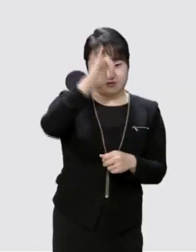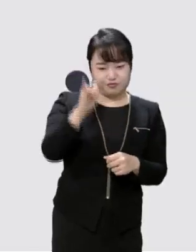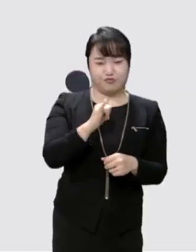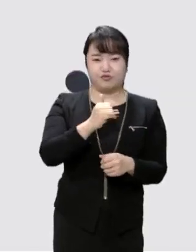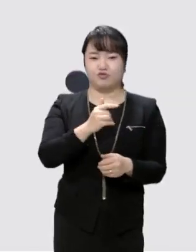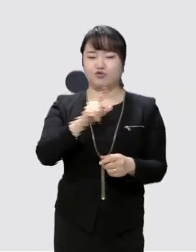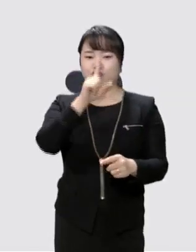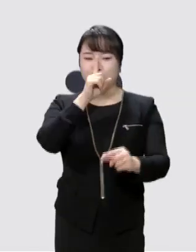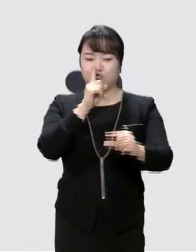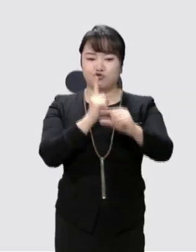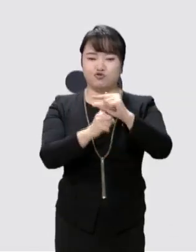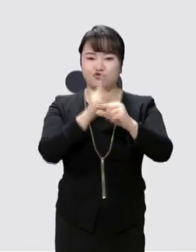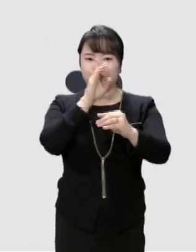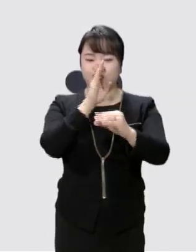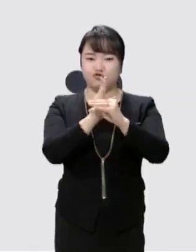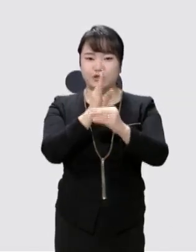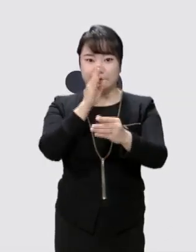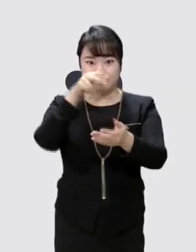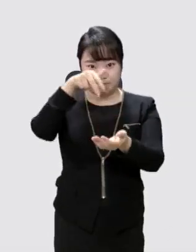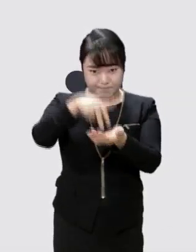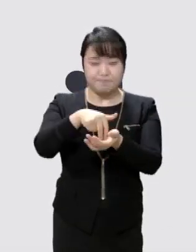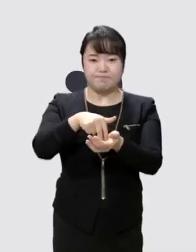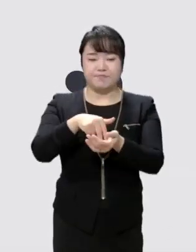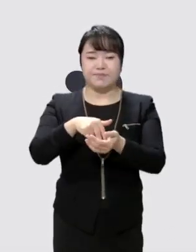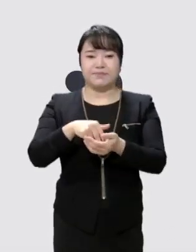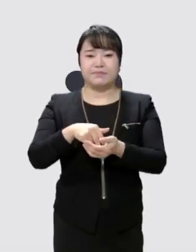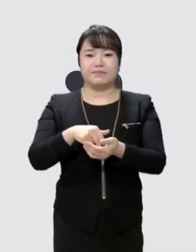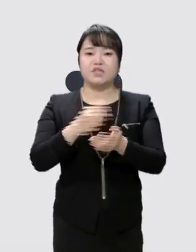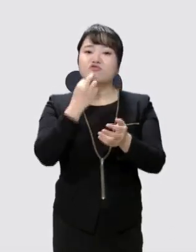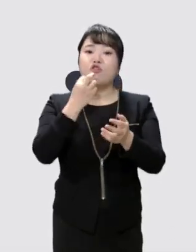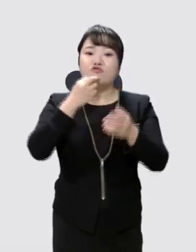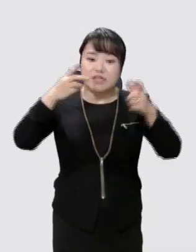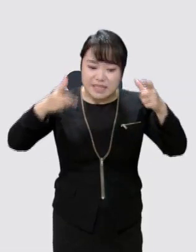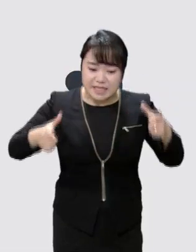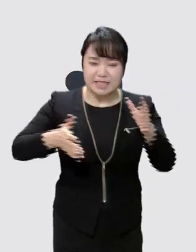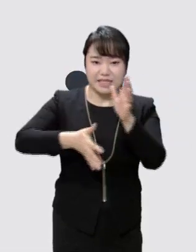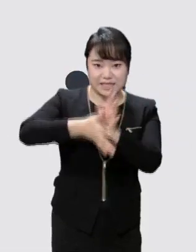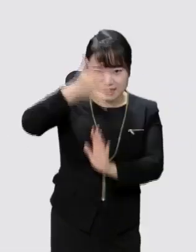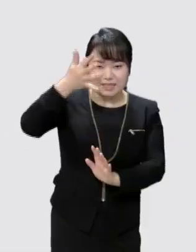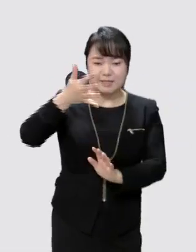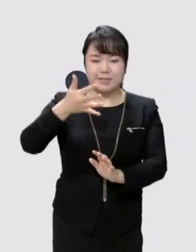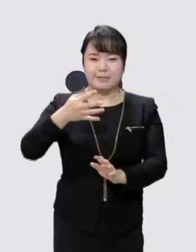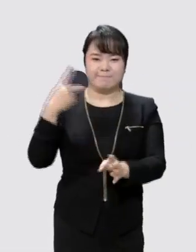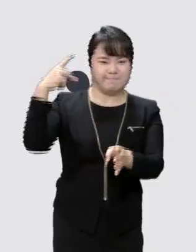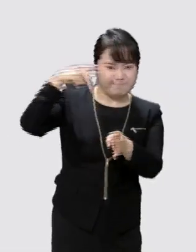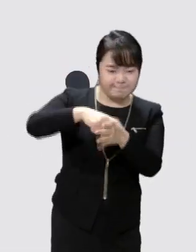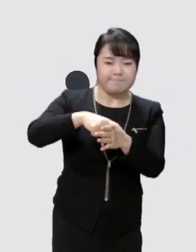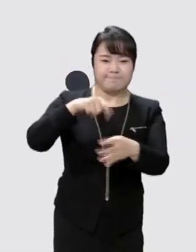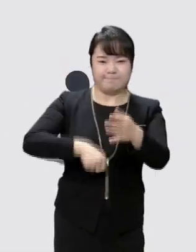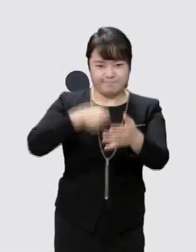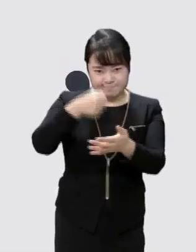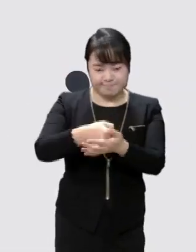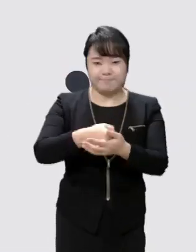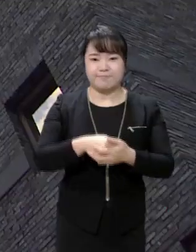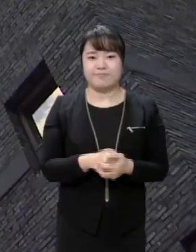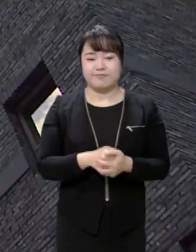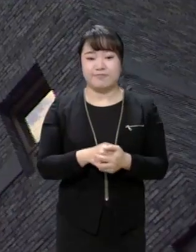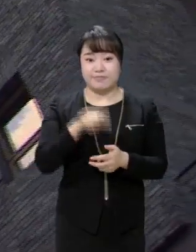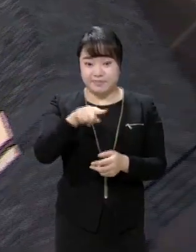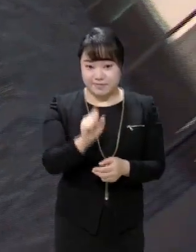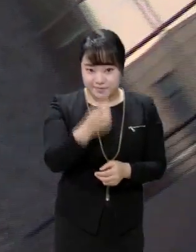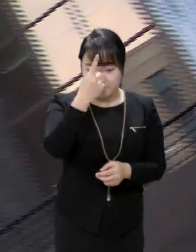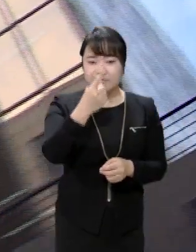다시 희망을 불어넣어 정권교체에 마중물이 되기 위해 출마를 결심했다 고 밝혔습니다 이를 시작으로